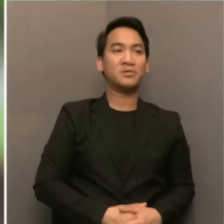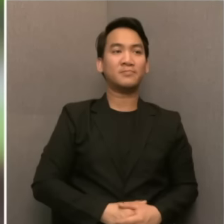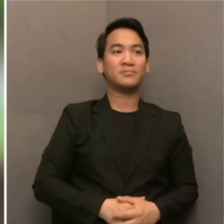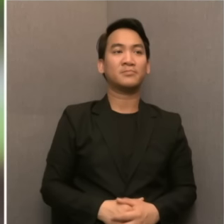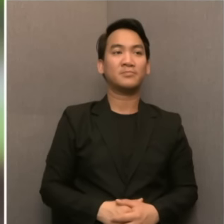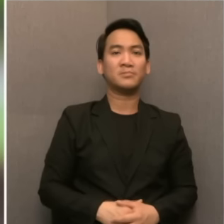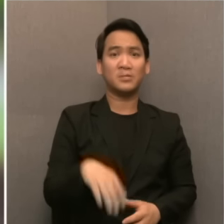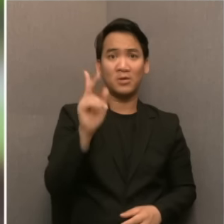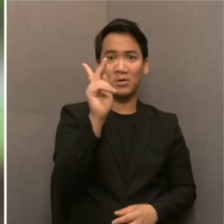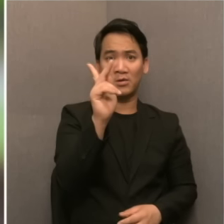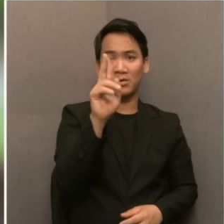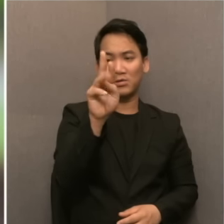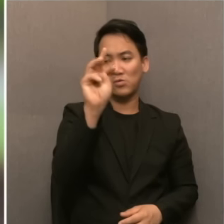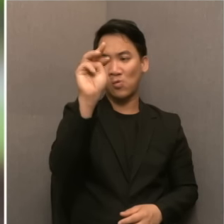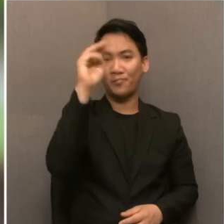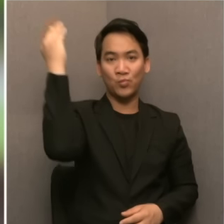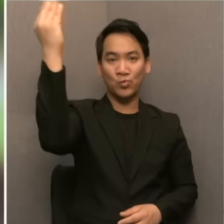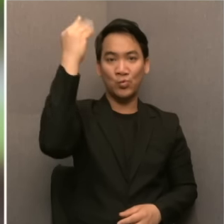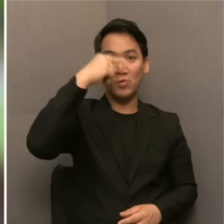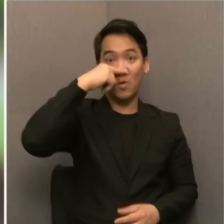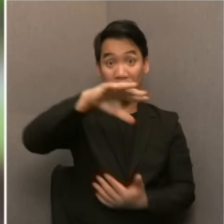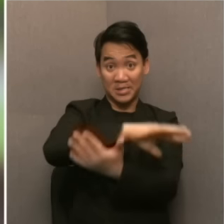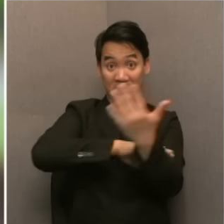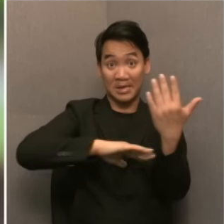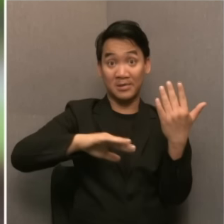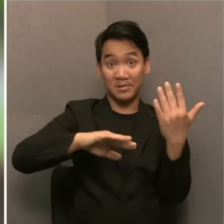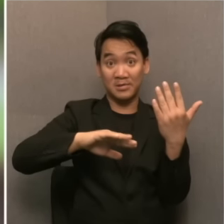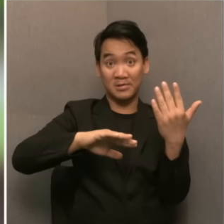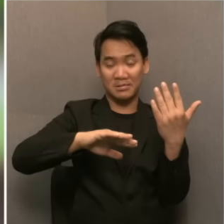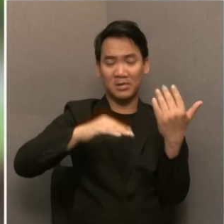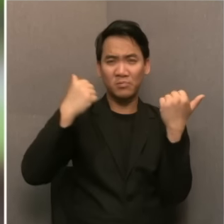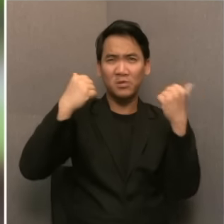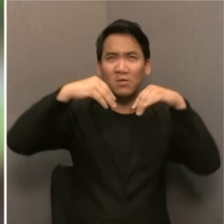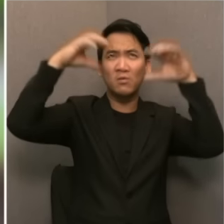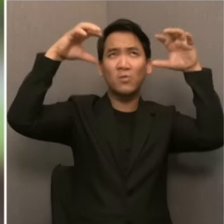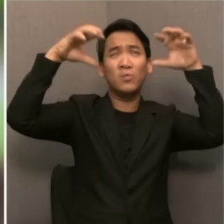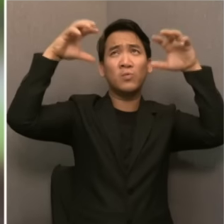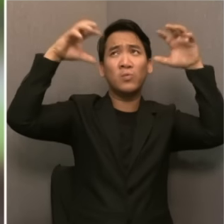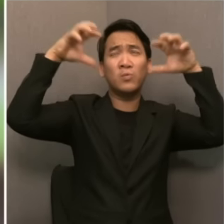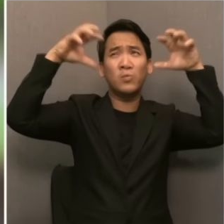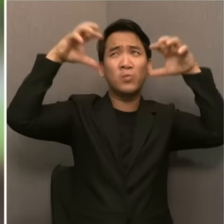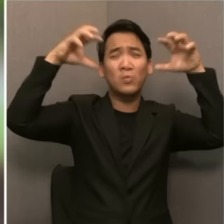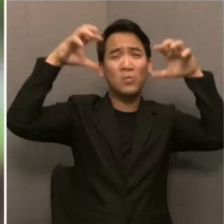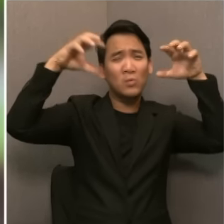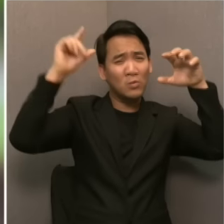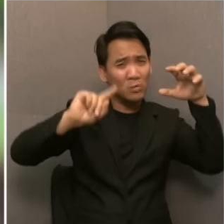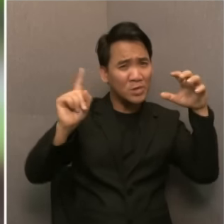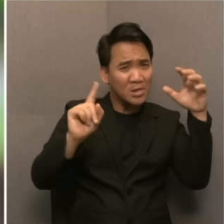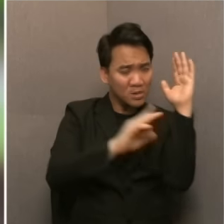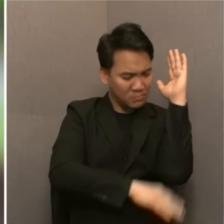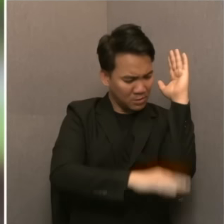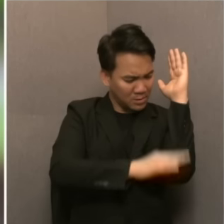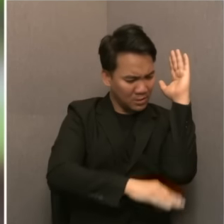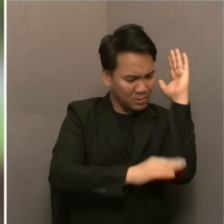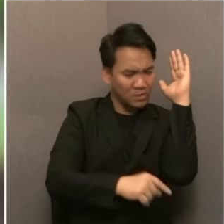กรมอุตุของไทยออกมาประกาศเตือนครับว่าในช่วงนี้จากภาพรวมแล้วฝนจะกลับมาตกหนักเพิ่มมากขึ้นในพื้นที่ทางภาคใต้ครับ